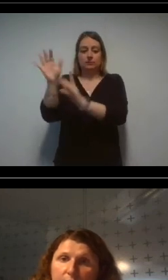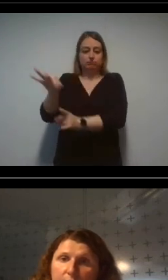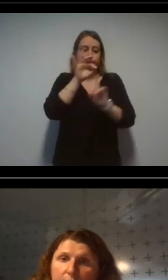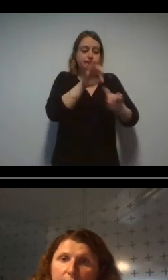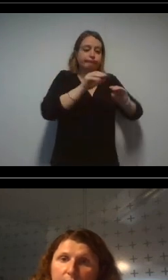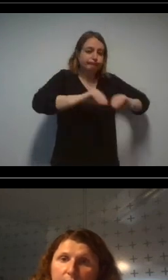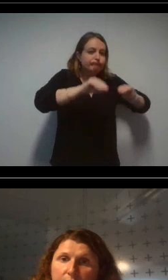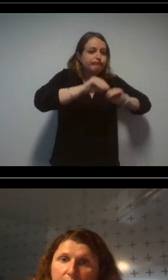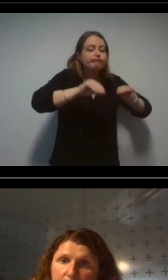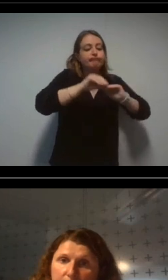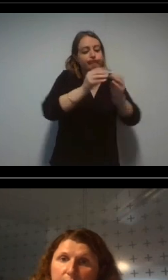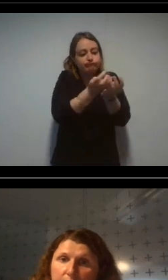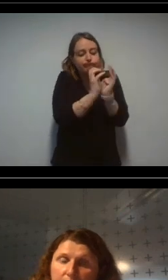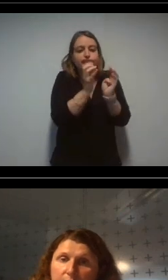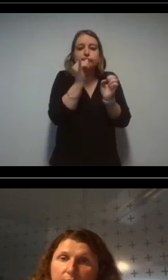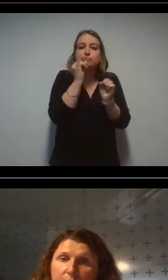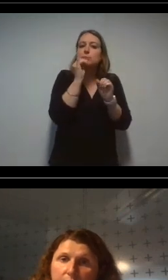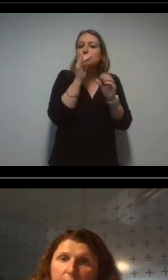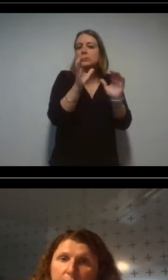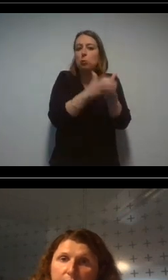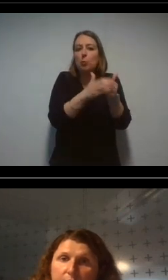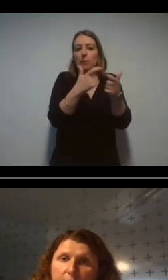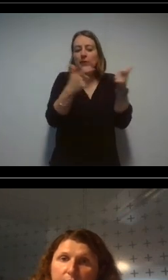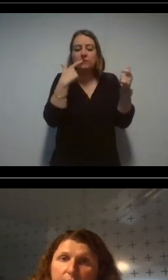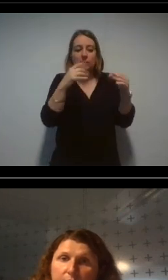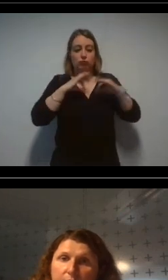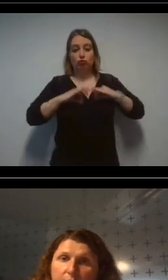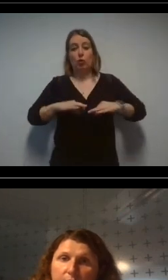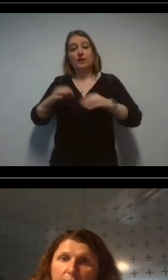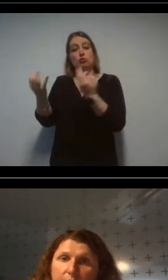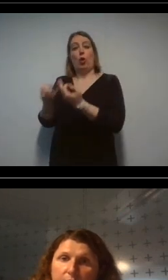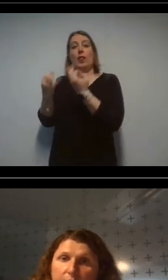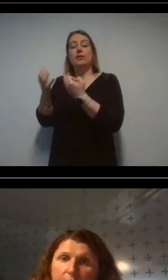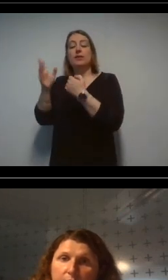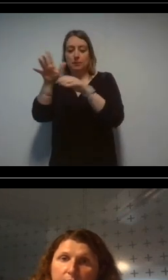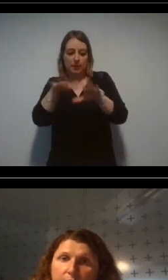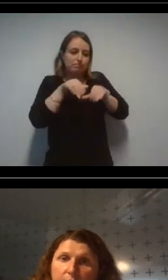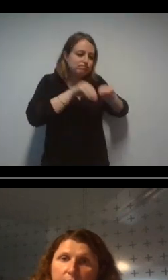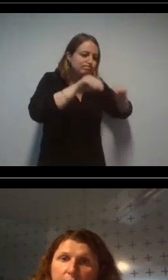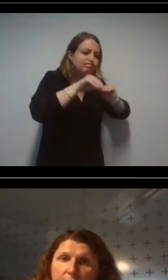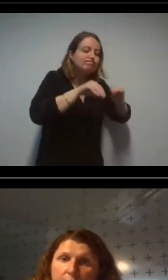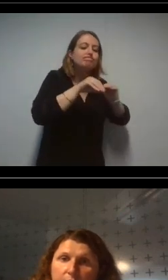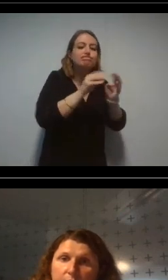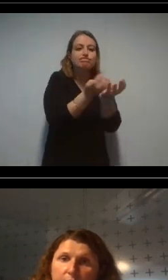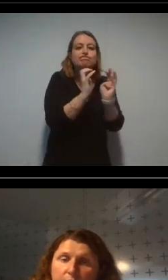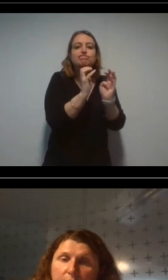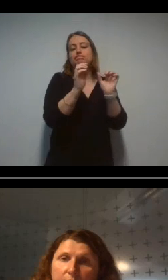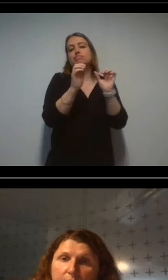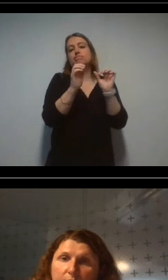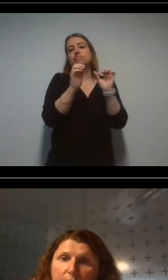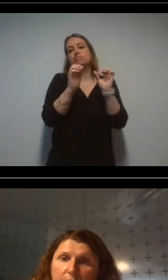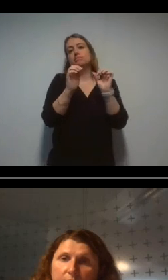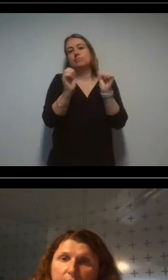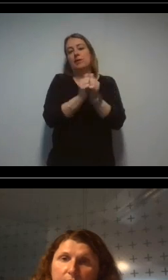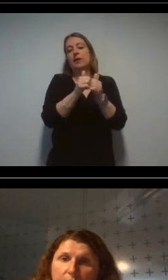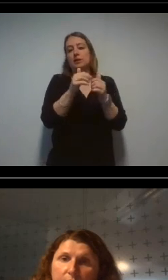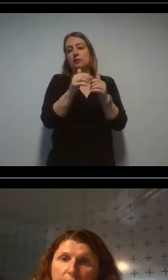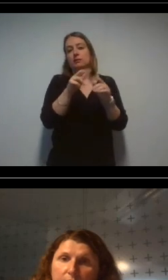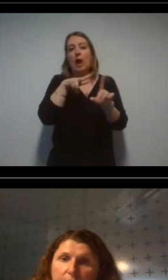suivent à côté une scolarisation classique, mais ont des temps dédiés. Ils peuvent avoir aussi des AESH. Sont